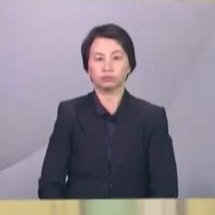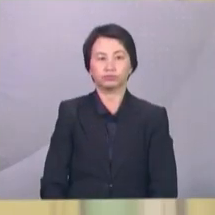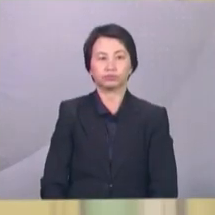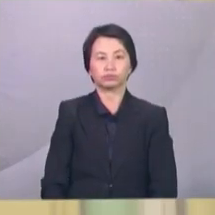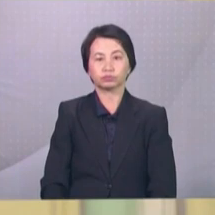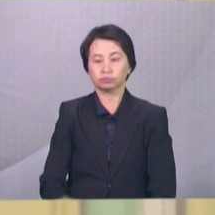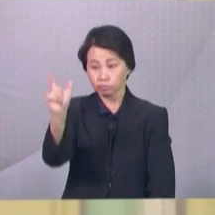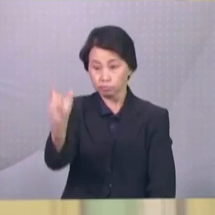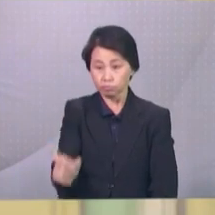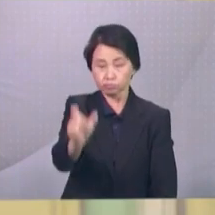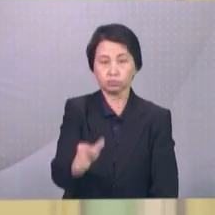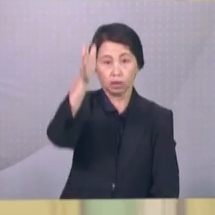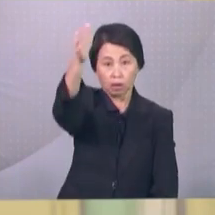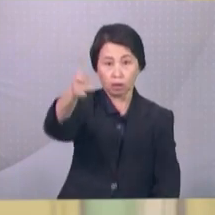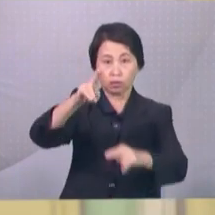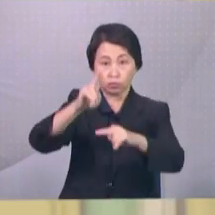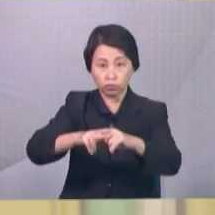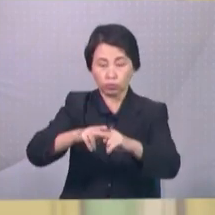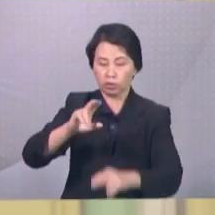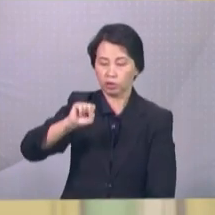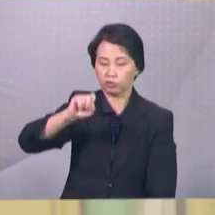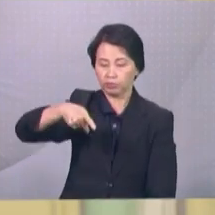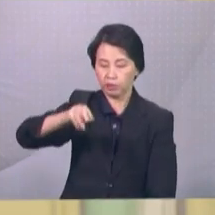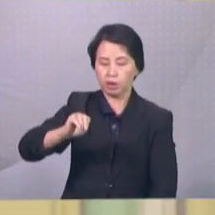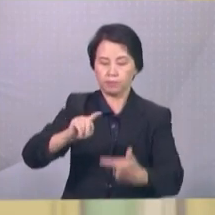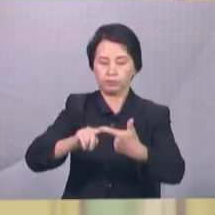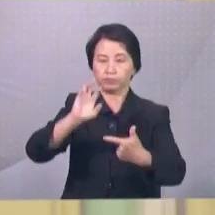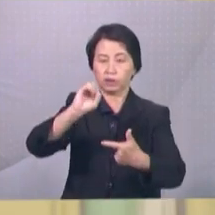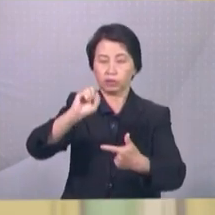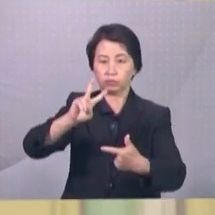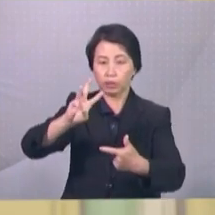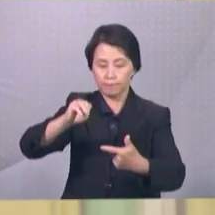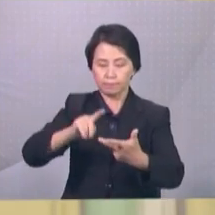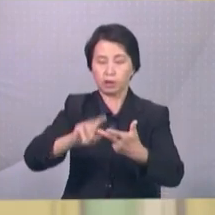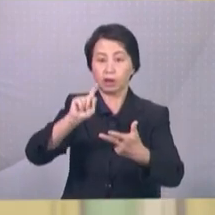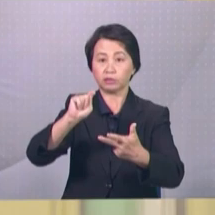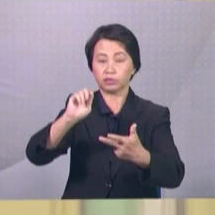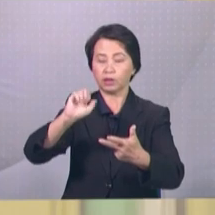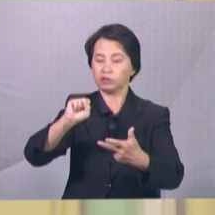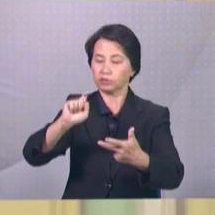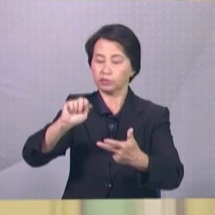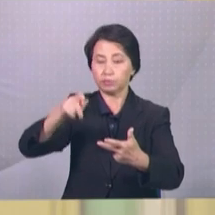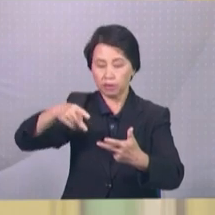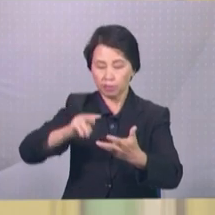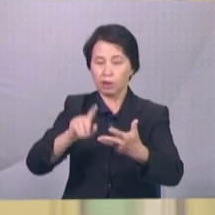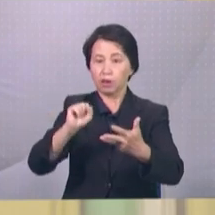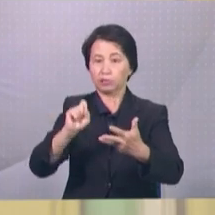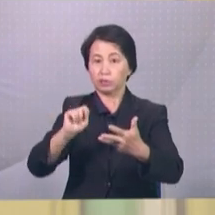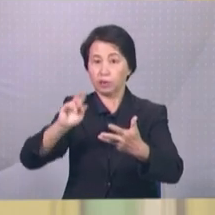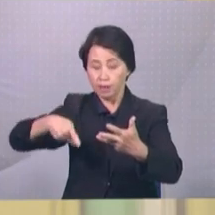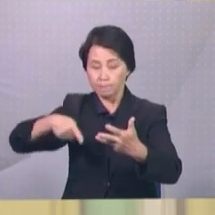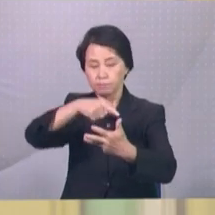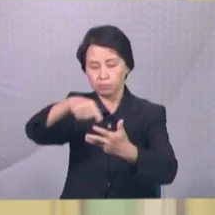Calon-calon peperiksaan SPM, SVM, STPM dan STAM